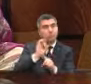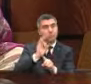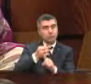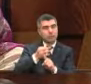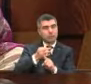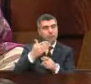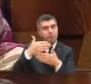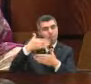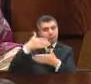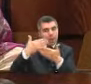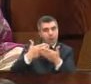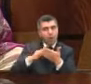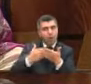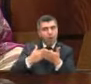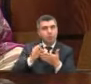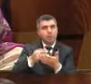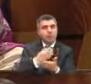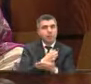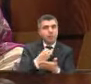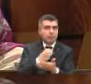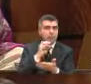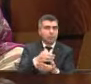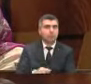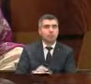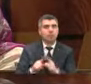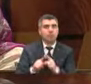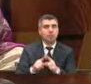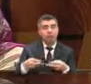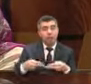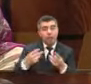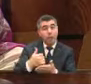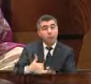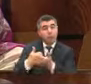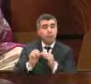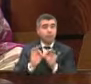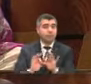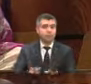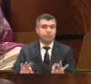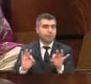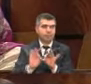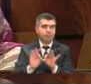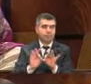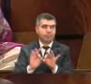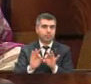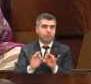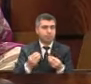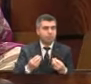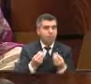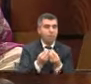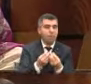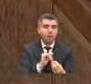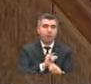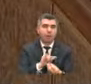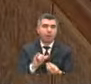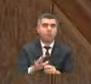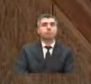البنيات التحتيه خصوصا المستشفيات. وين كنهضروا على الجوده، كنظن ان الجوده لا تواكب ما تقوم به الوزاره،